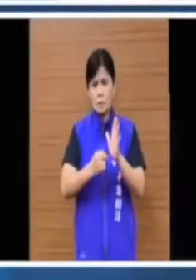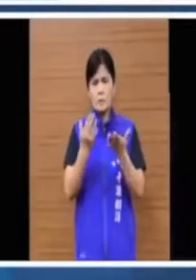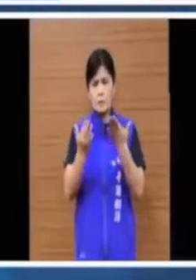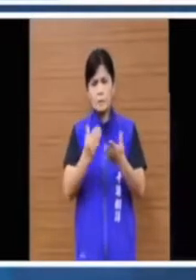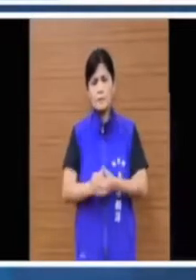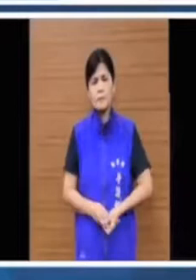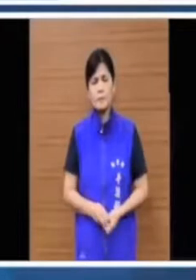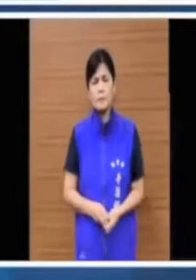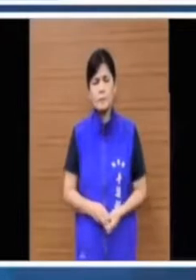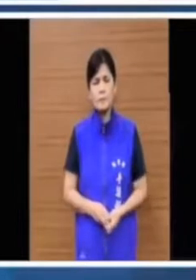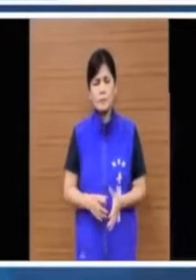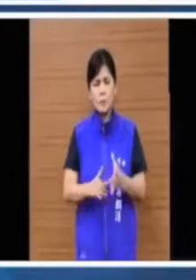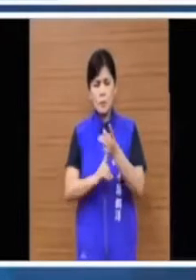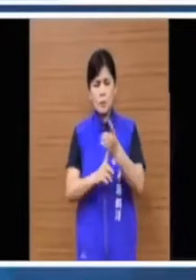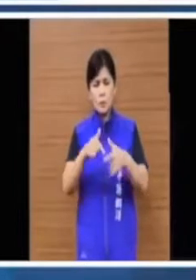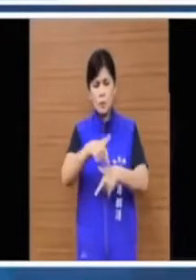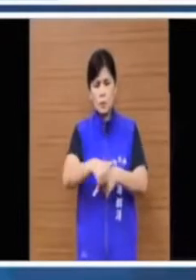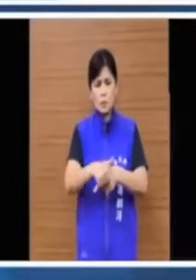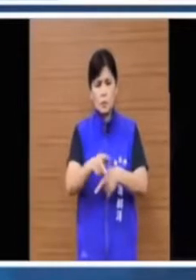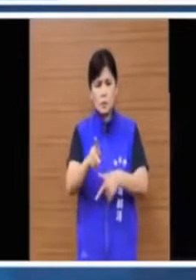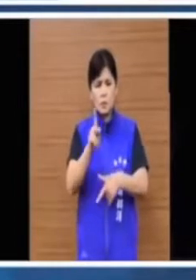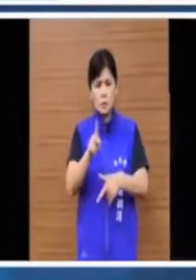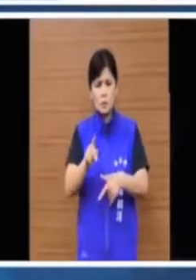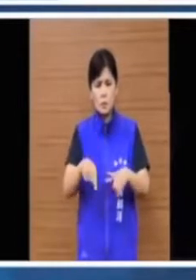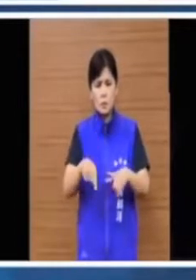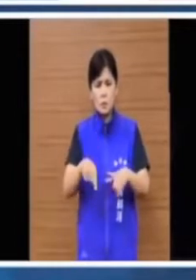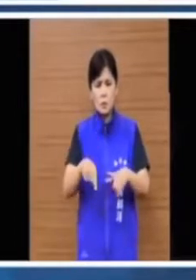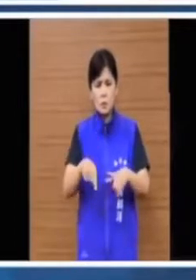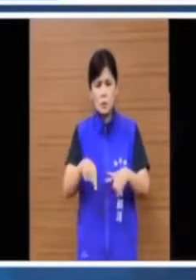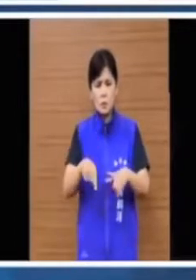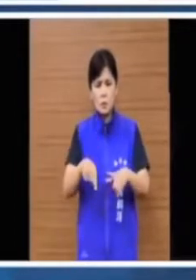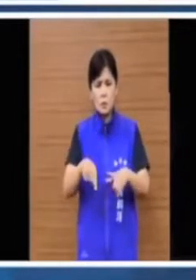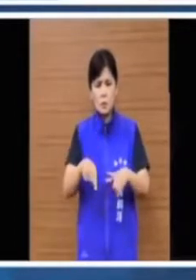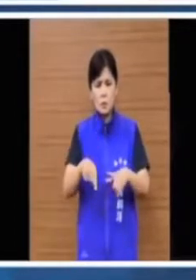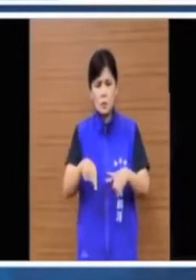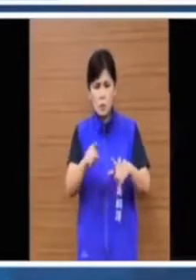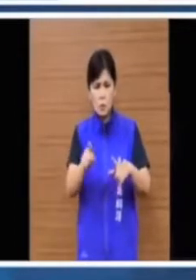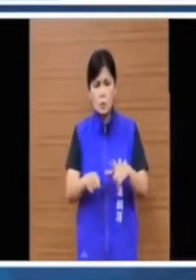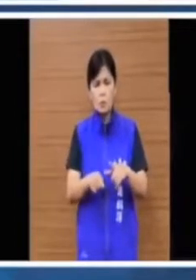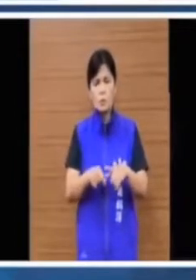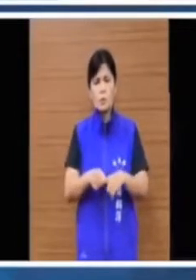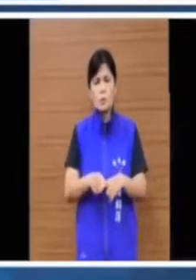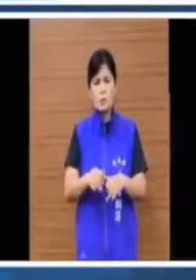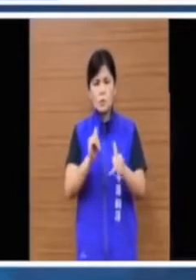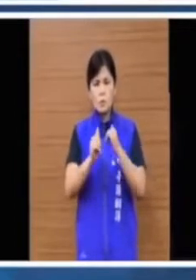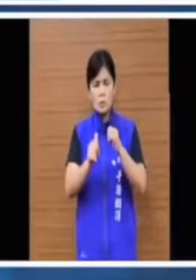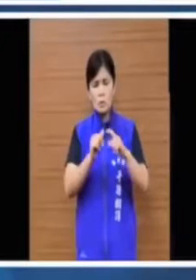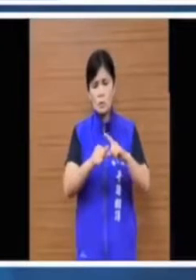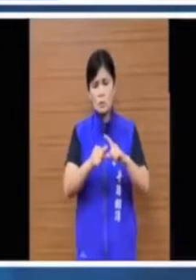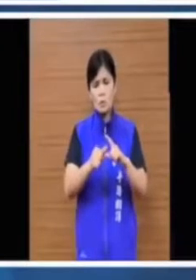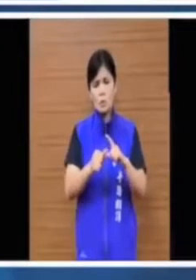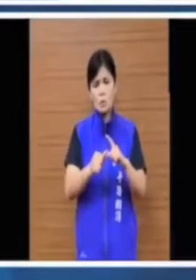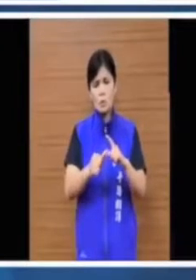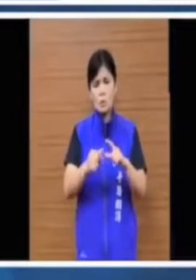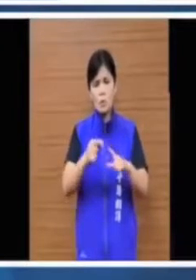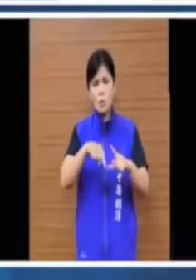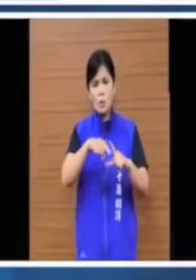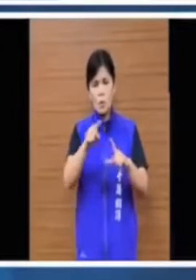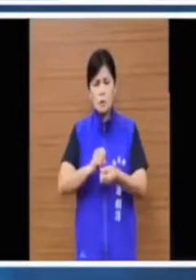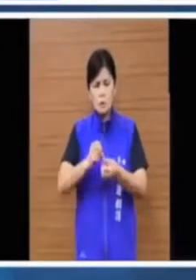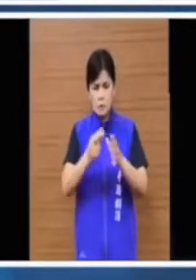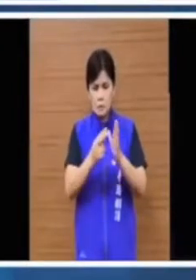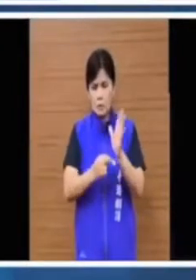二个，竹南这个科学园区还有社区公园户外的快筛